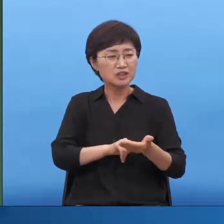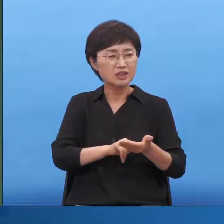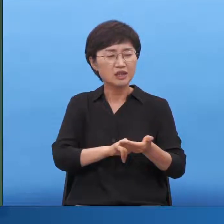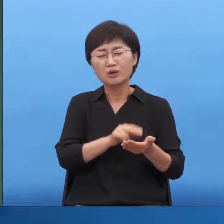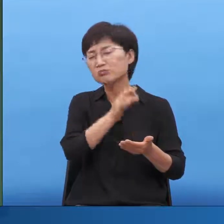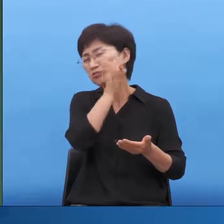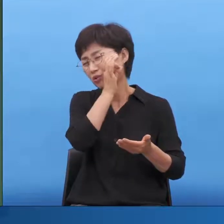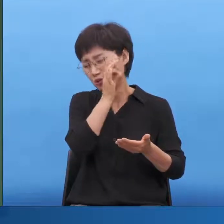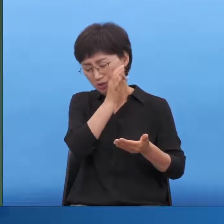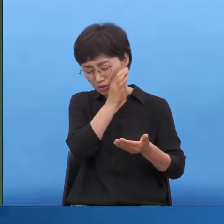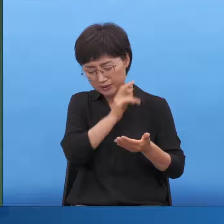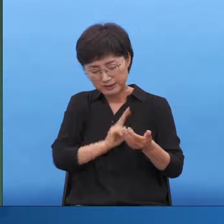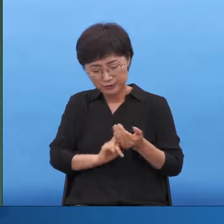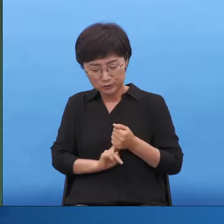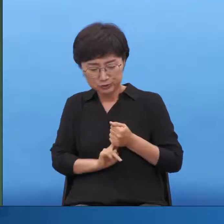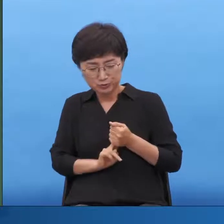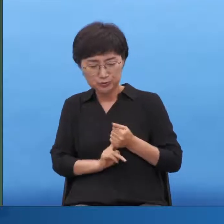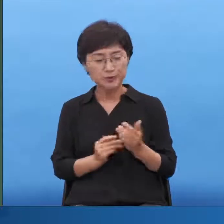당하는 거죠.